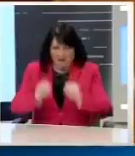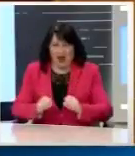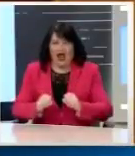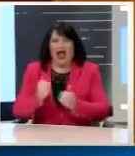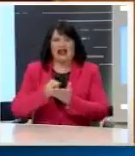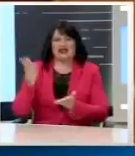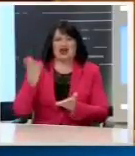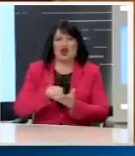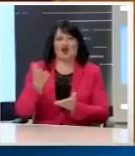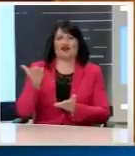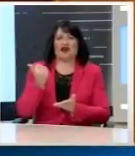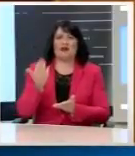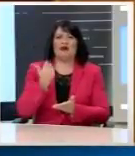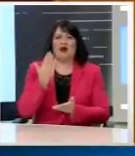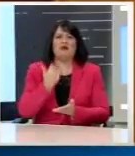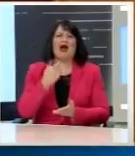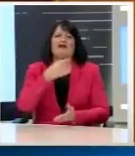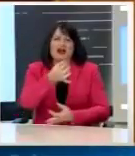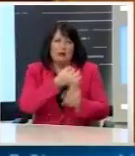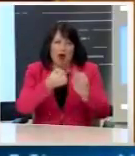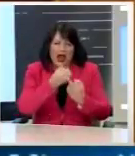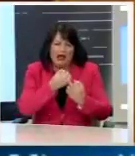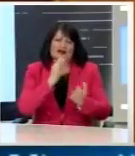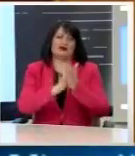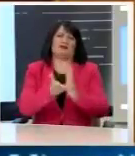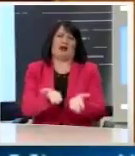αξιολογήσεις, κατέρευσε το αφήγημά σας.